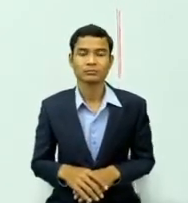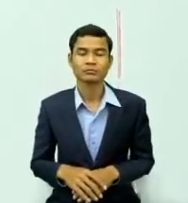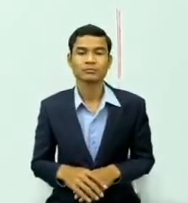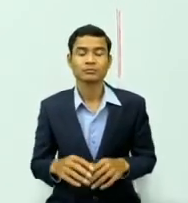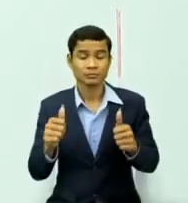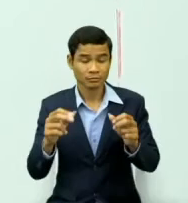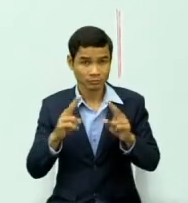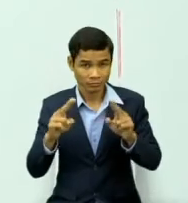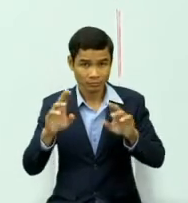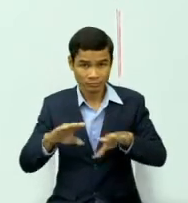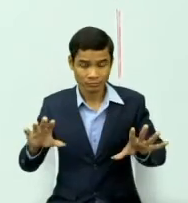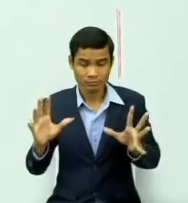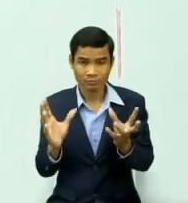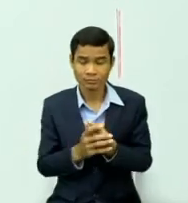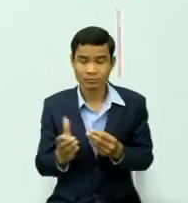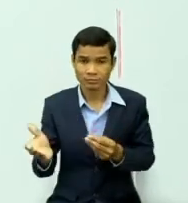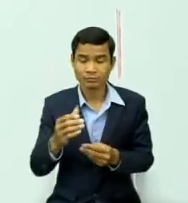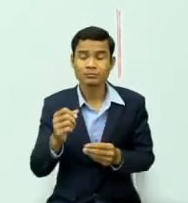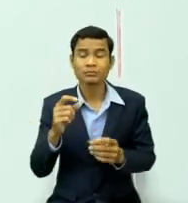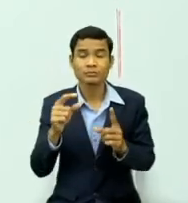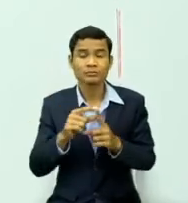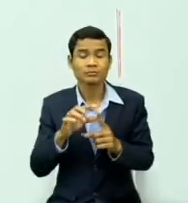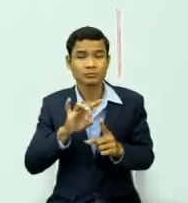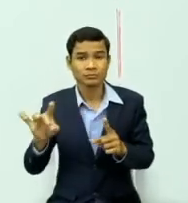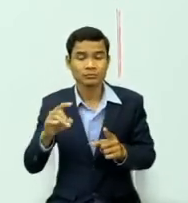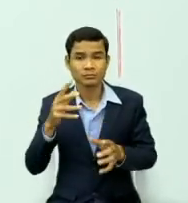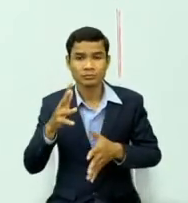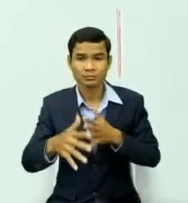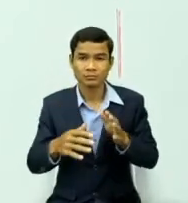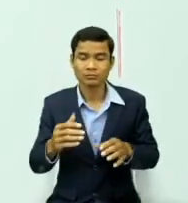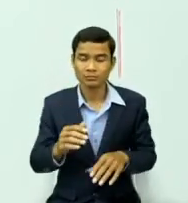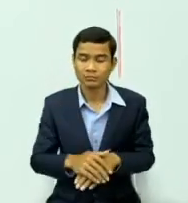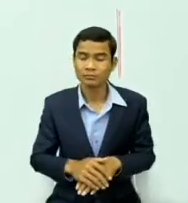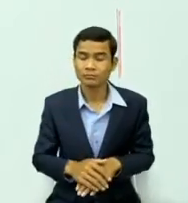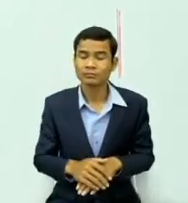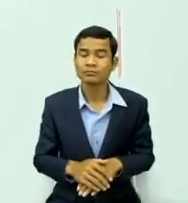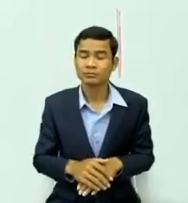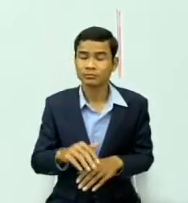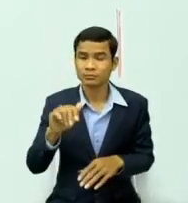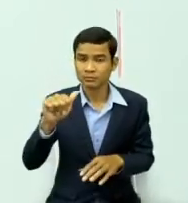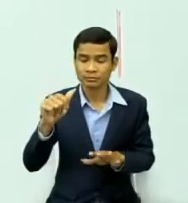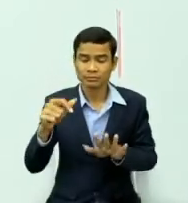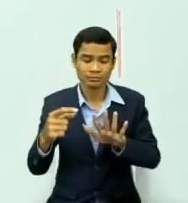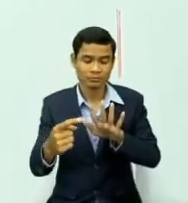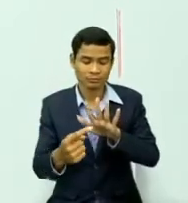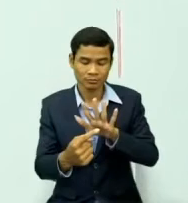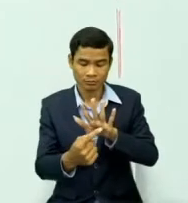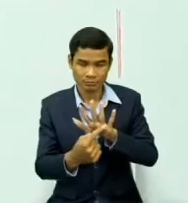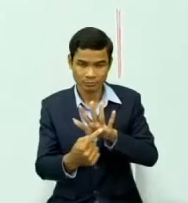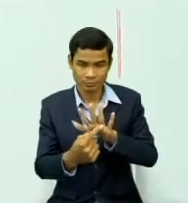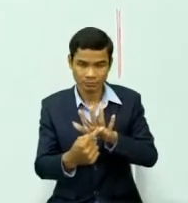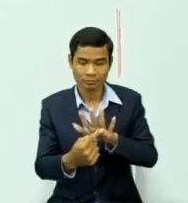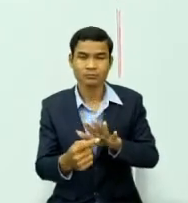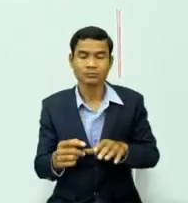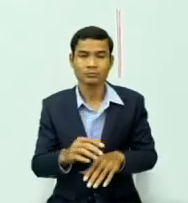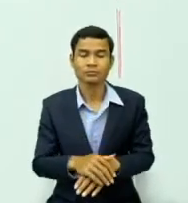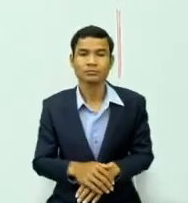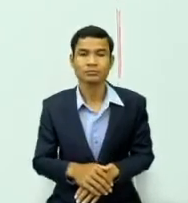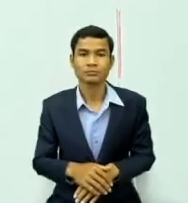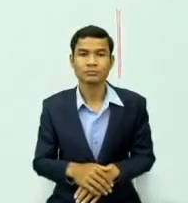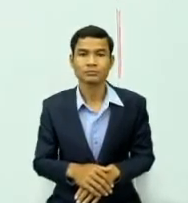Chà, lo nà con, riêng ní. Chà, dừng à thá, nhờ, ua, nhùa. Chà,